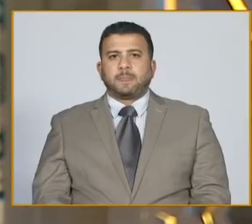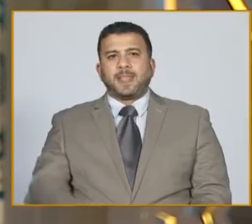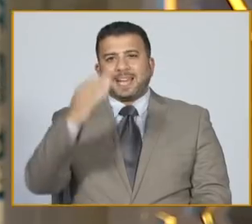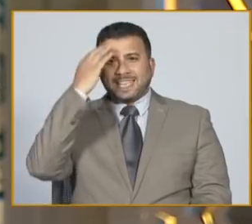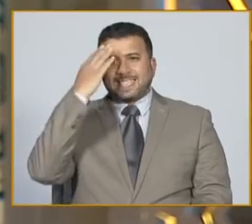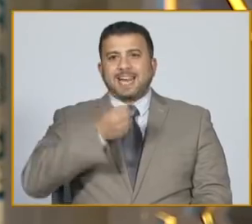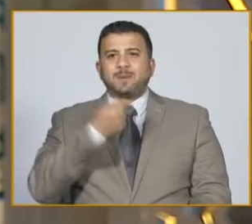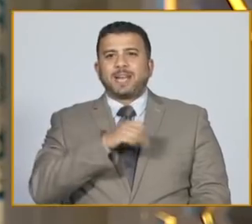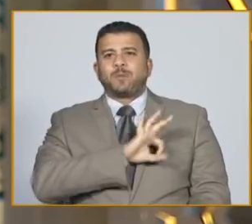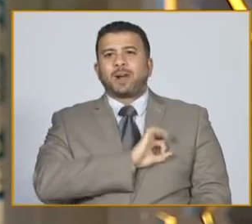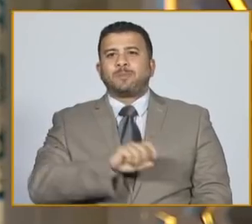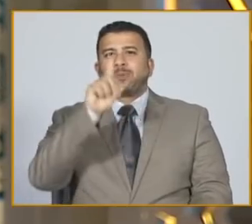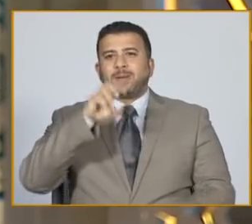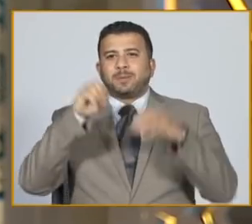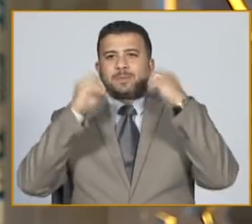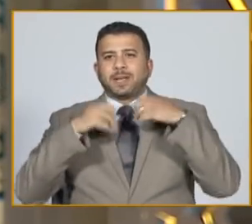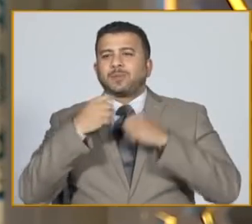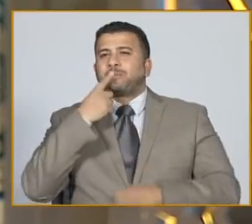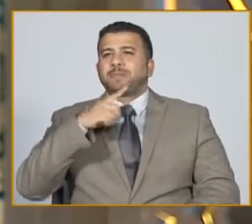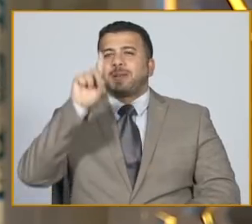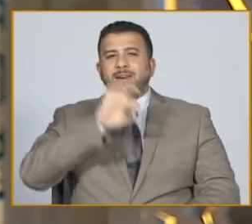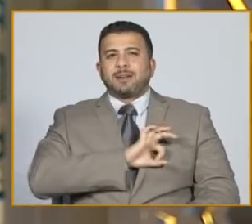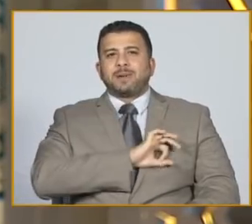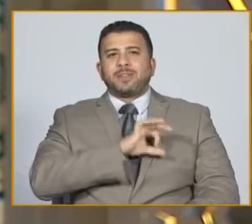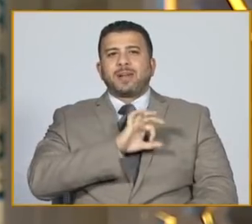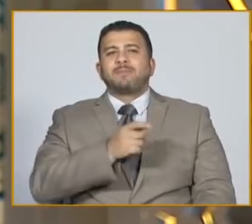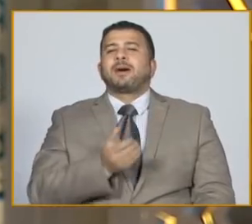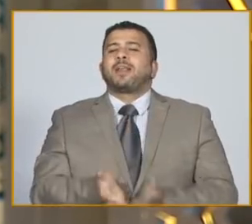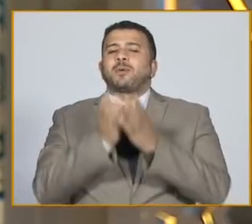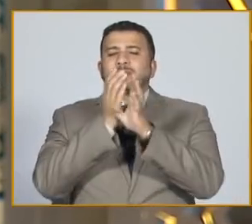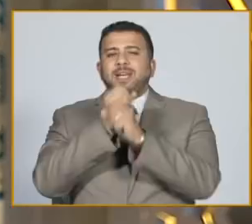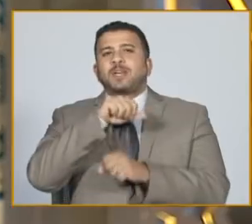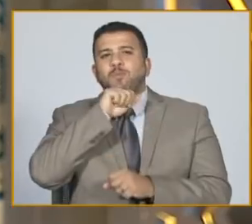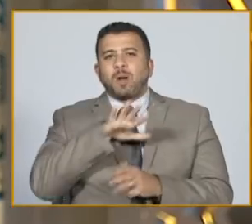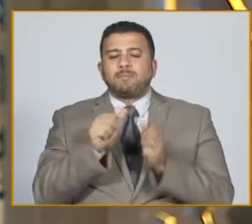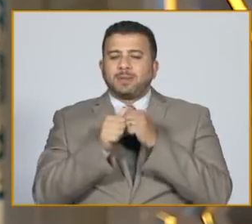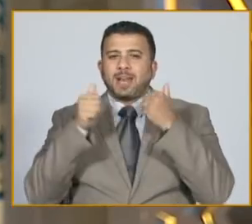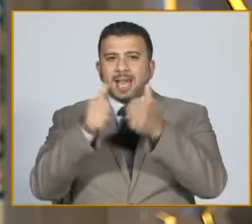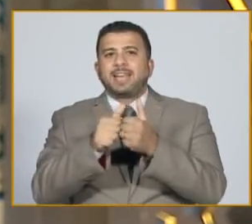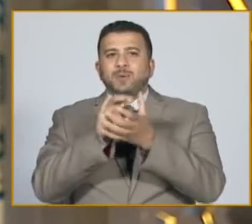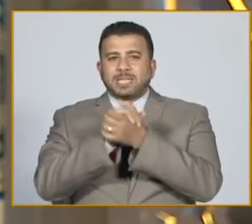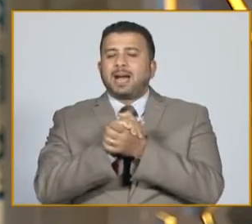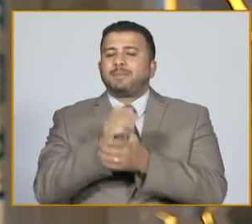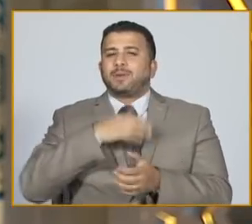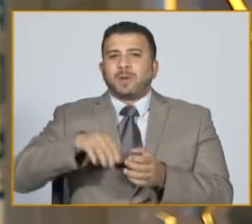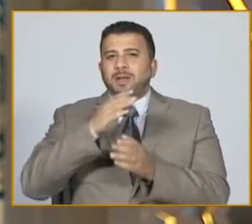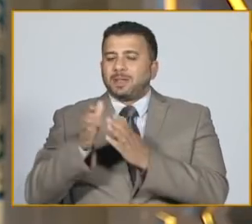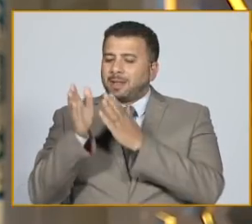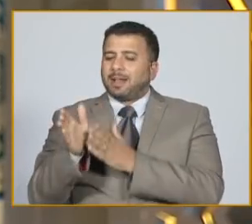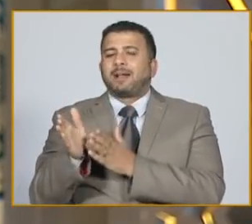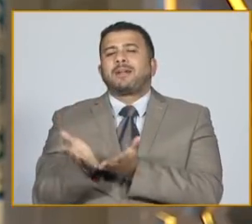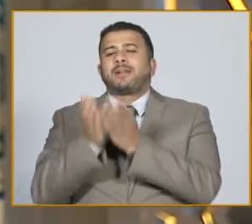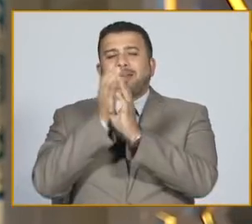السلام عليكم ورحمة الله وبركاته. بسم الله الرحمن الرحيم. الحمد لله وصلى الله وسلم وبارك على رسول الله وعلى آله وأصحابه ومن